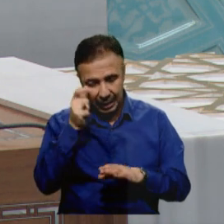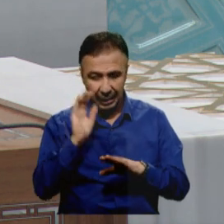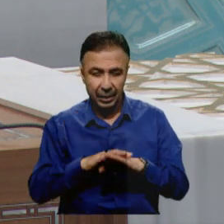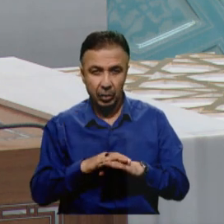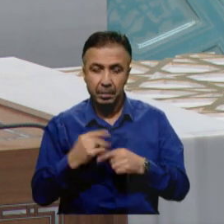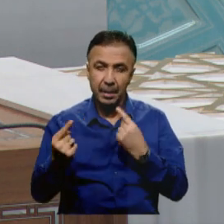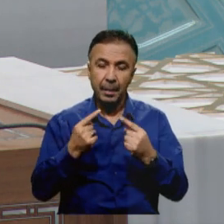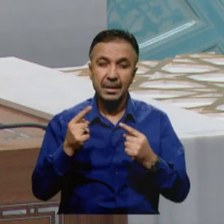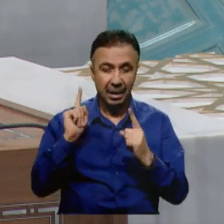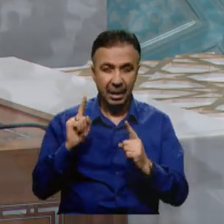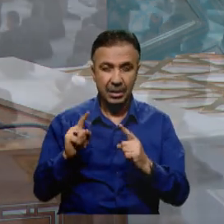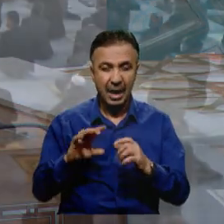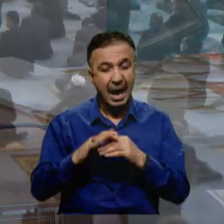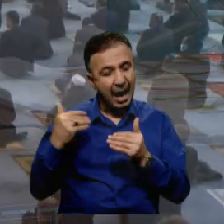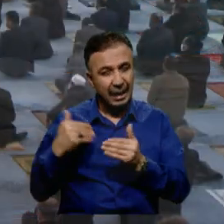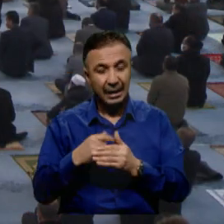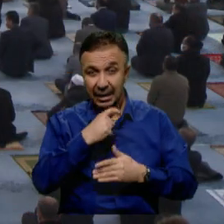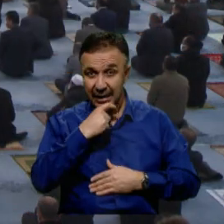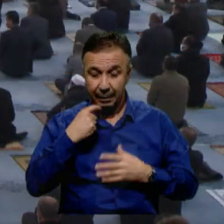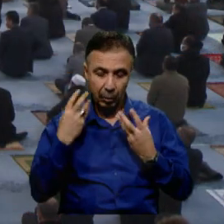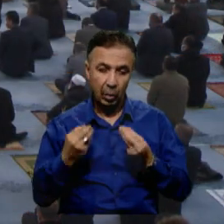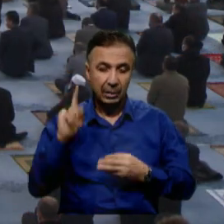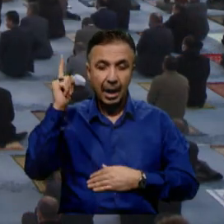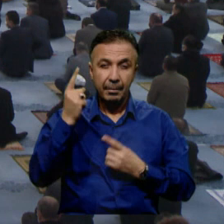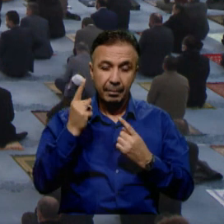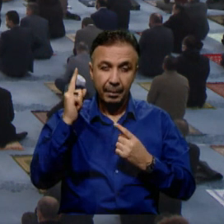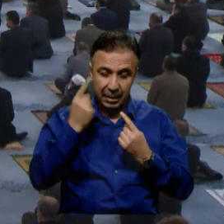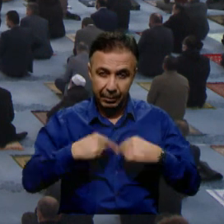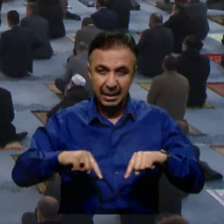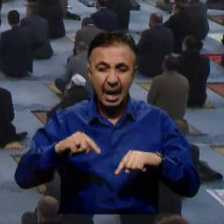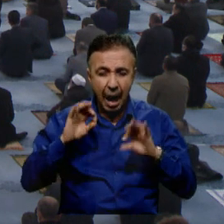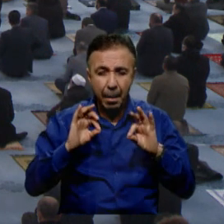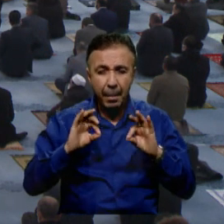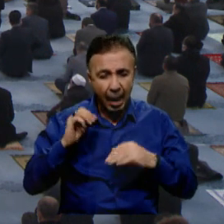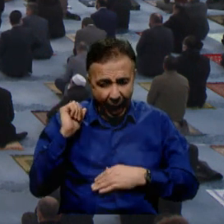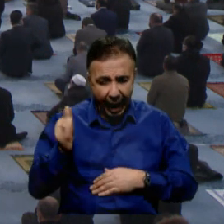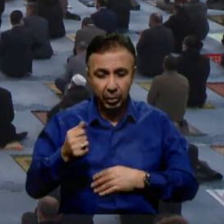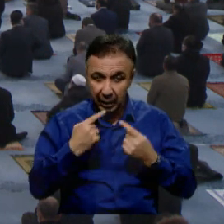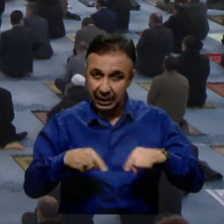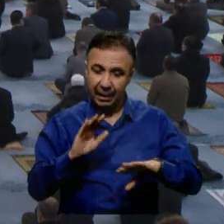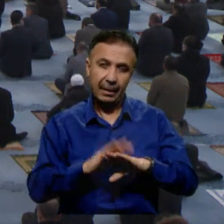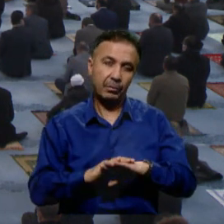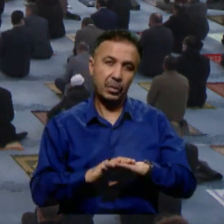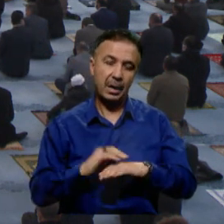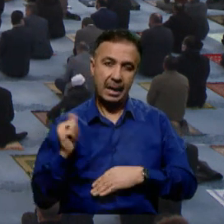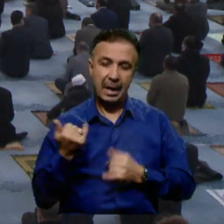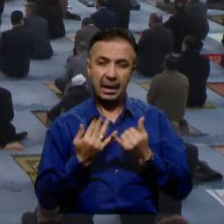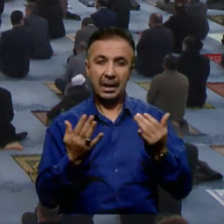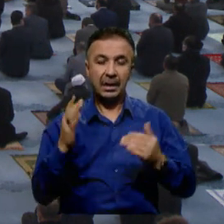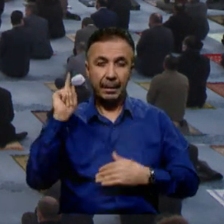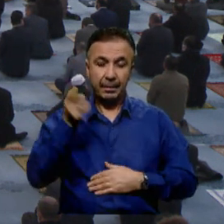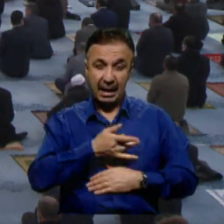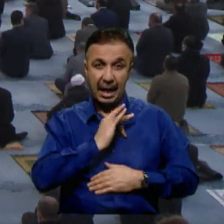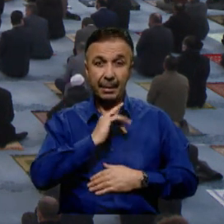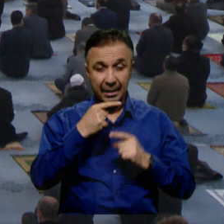birbirimize karşı ne kadar samimi davranıyoruz, Rabbimiz bizi her gün deniyor, test ediyor değerli kardeşlerim. Rabbim iman